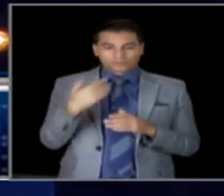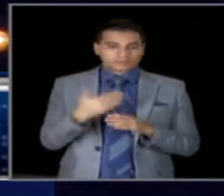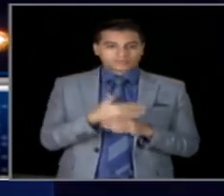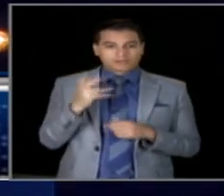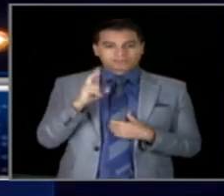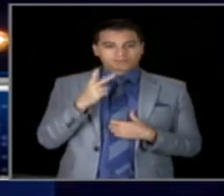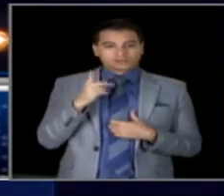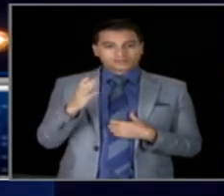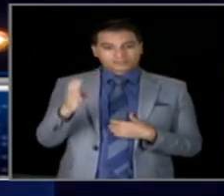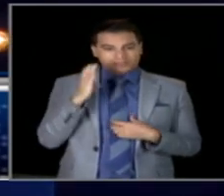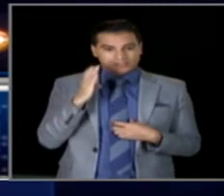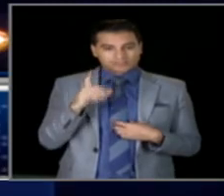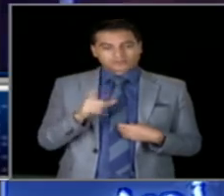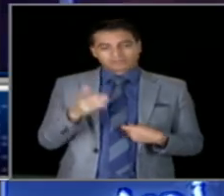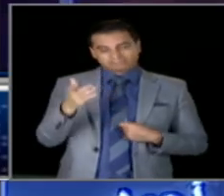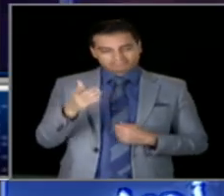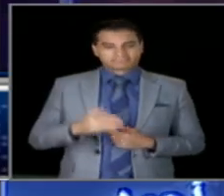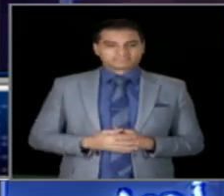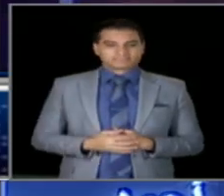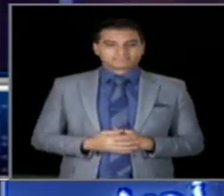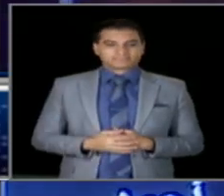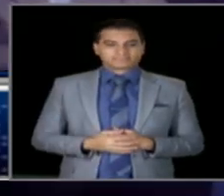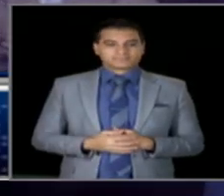أحمد حسن 17، إجابة صحيحة.